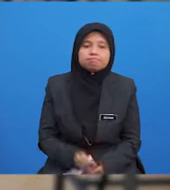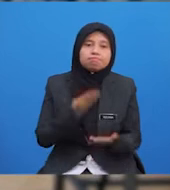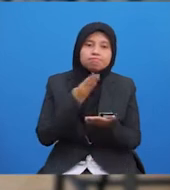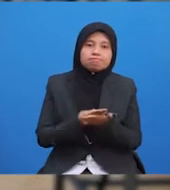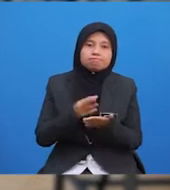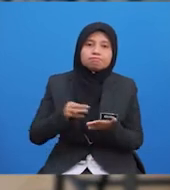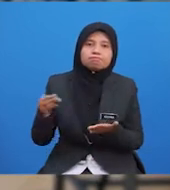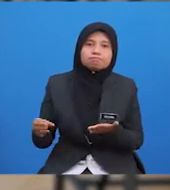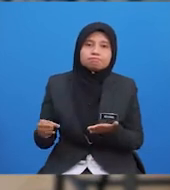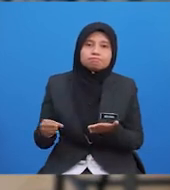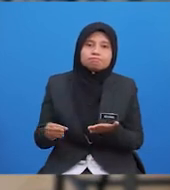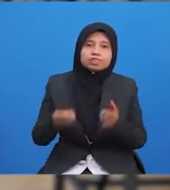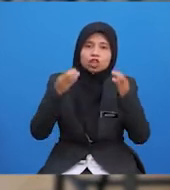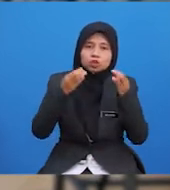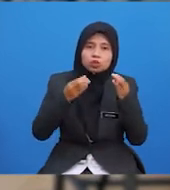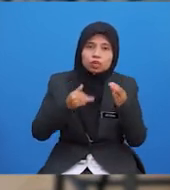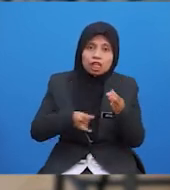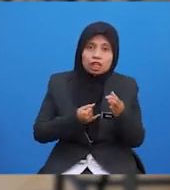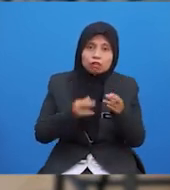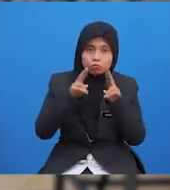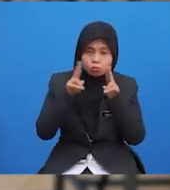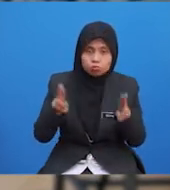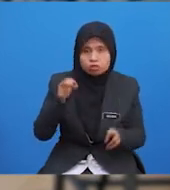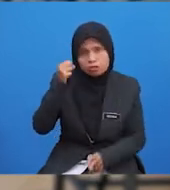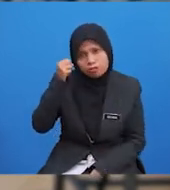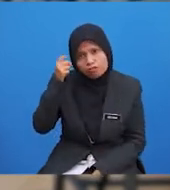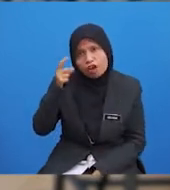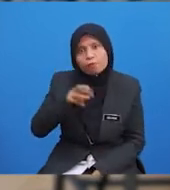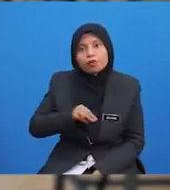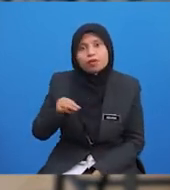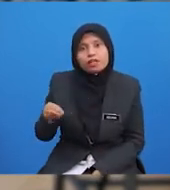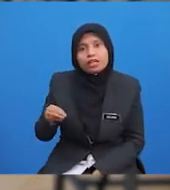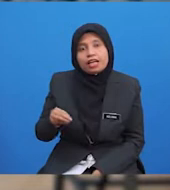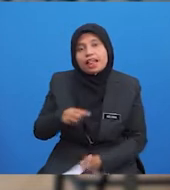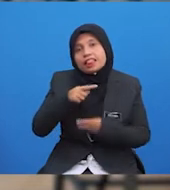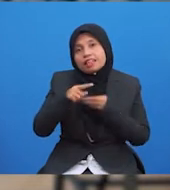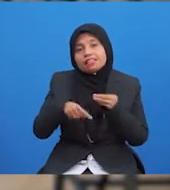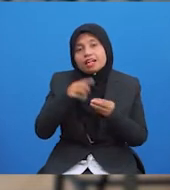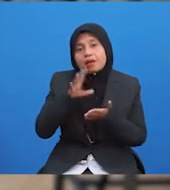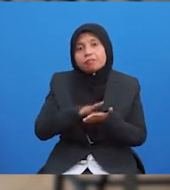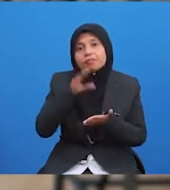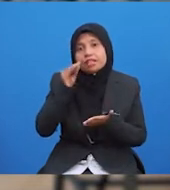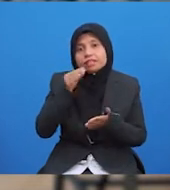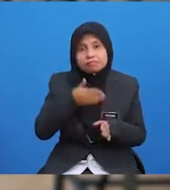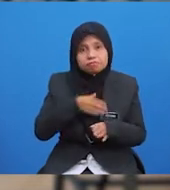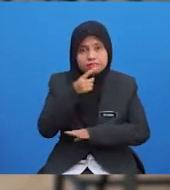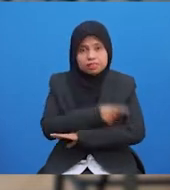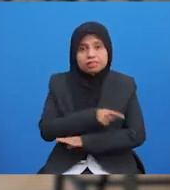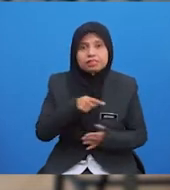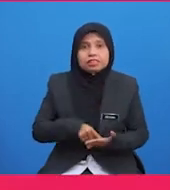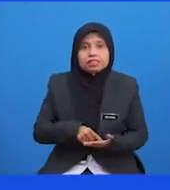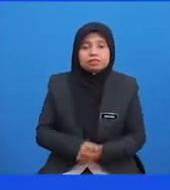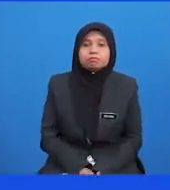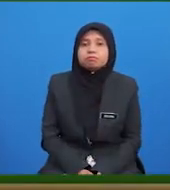Baiklah murid-murid, cikgu ingin menguji kefahaman murid-murid tentang pelajaran pada hari ini.